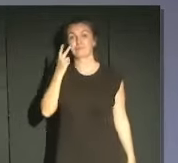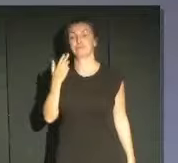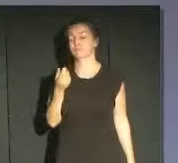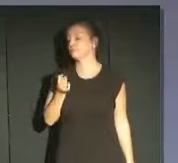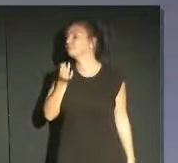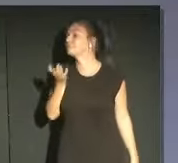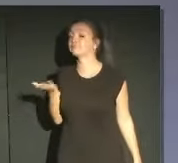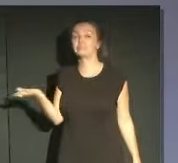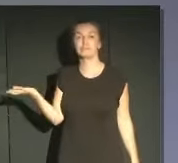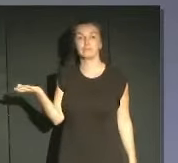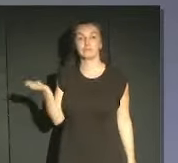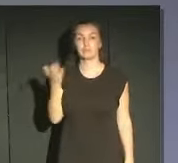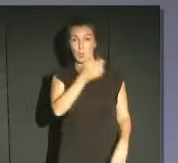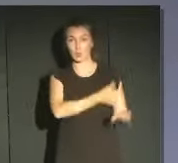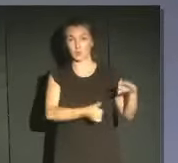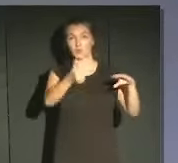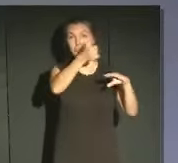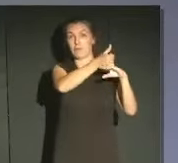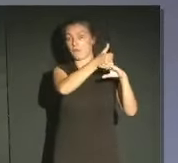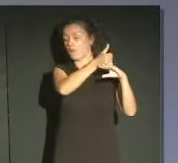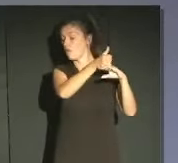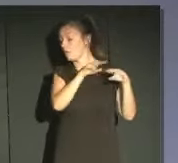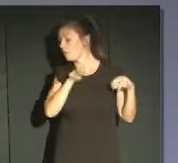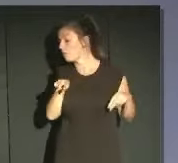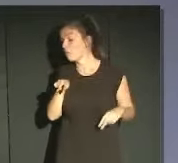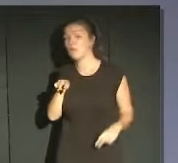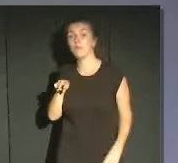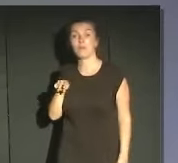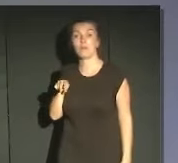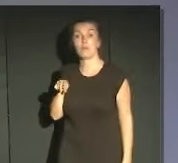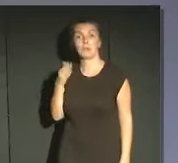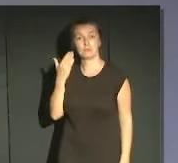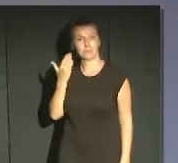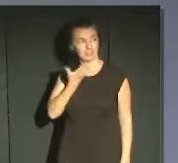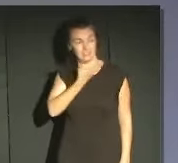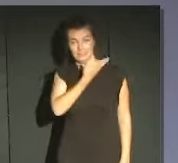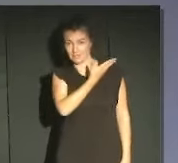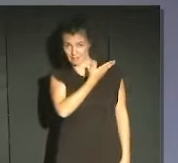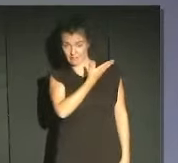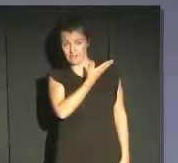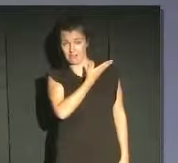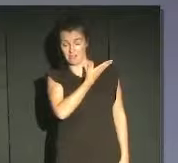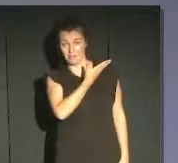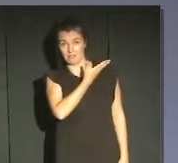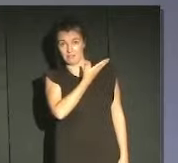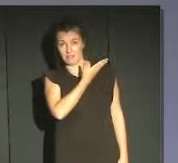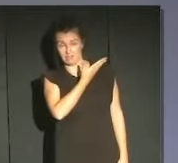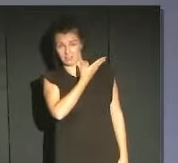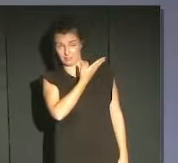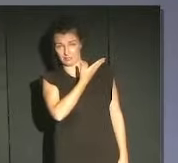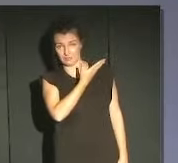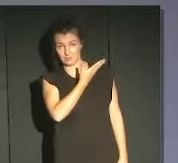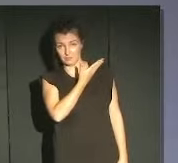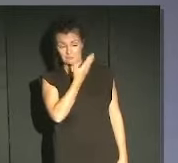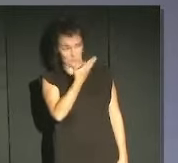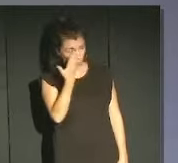méprisant de supérieur si l'Europe s'inscrit dans cette